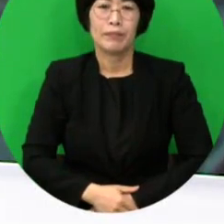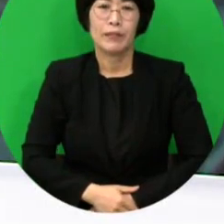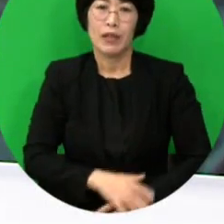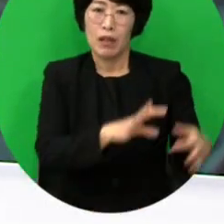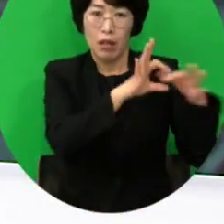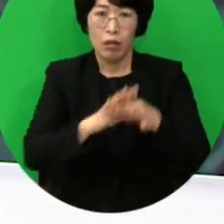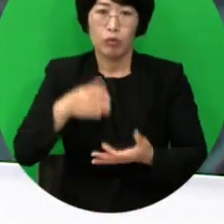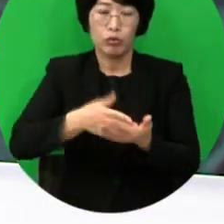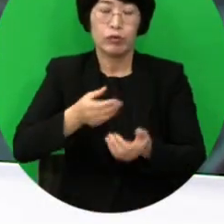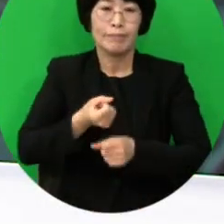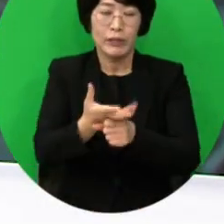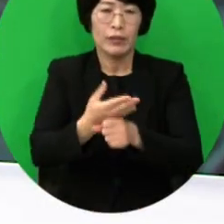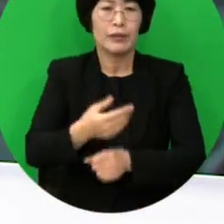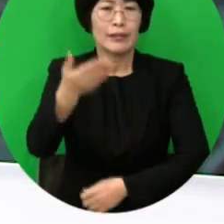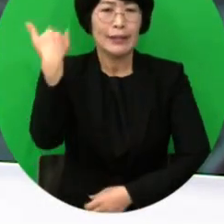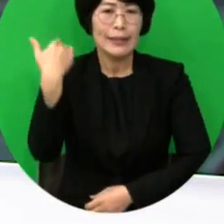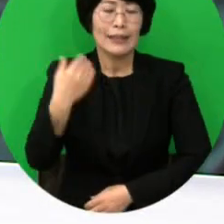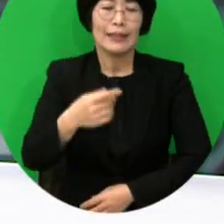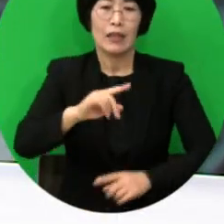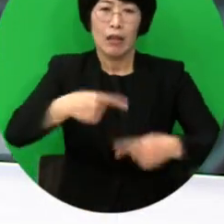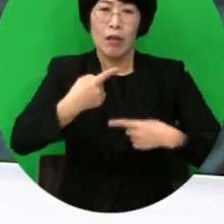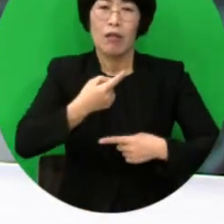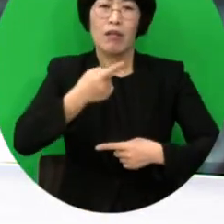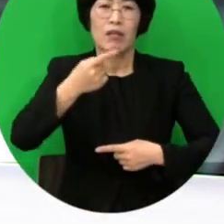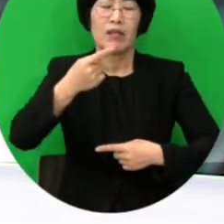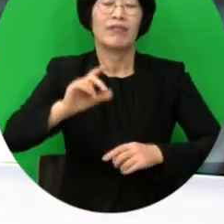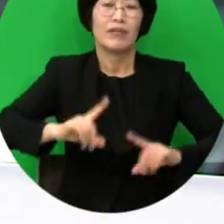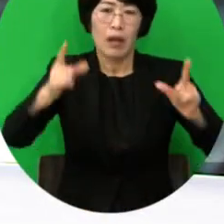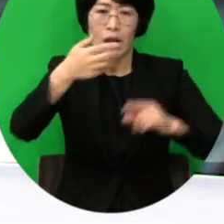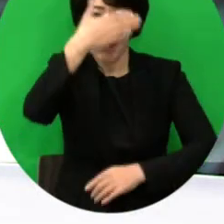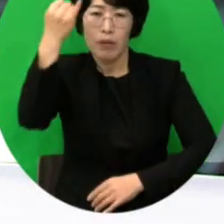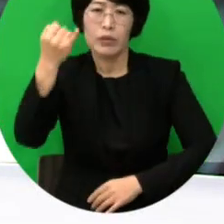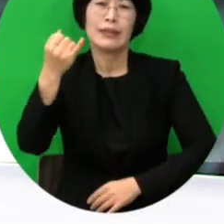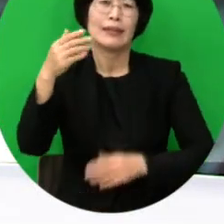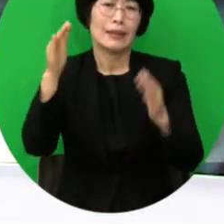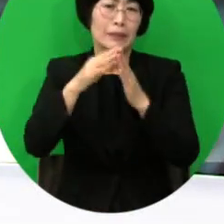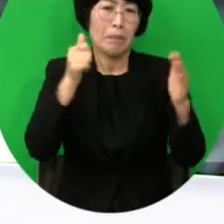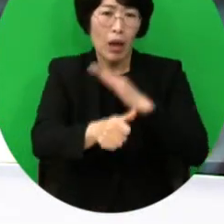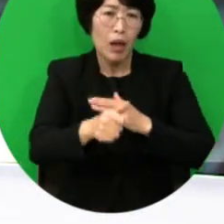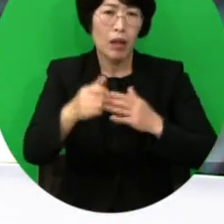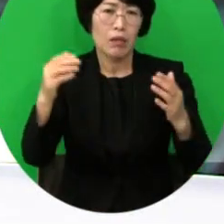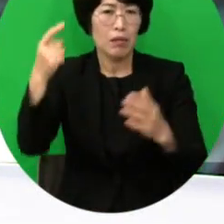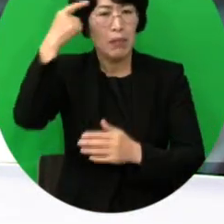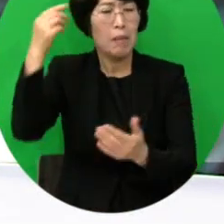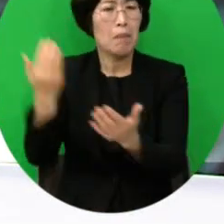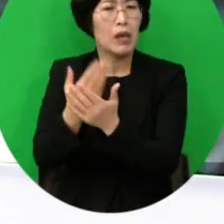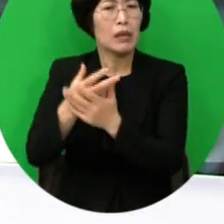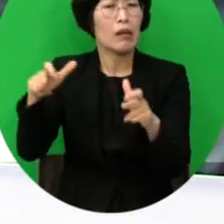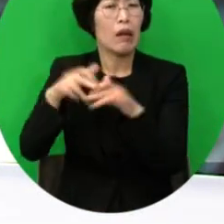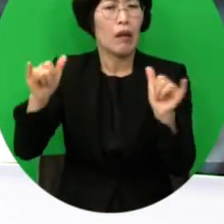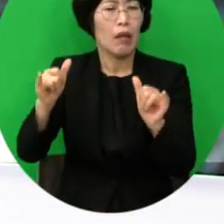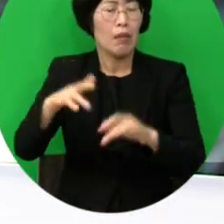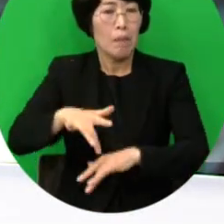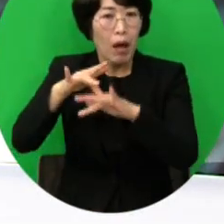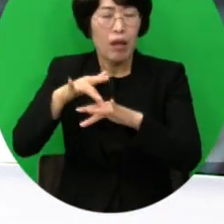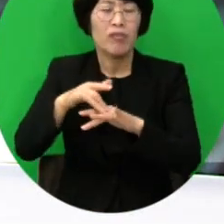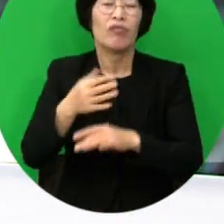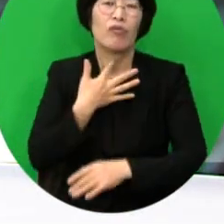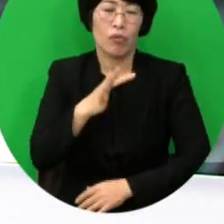계속해서 뉴스 전해드립니다. 지난 설 명절 할머니 집을 찾았던 발달장애 아동이 실종되는 아찔한 사건이